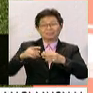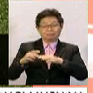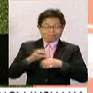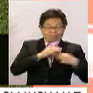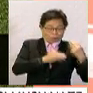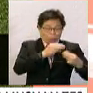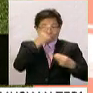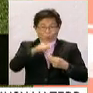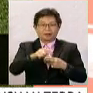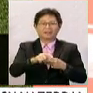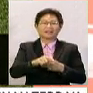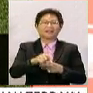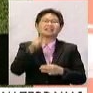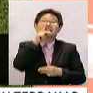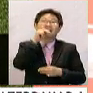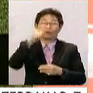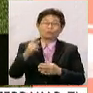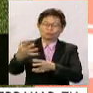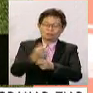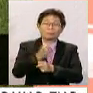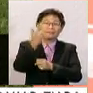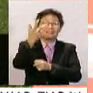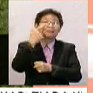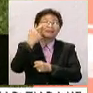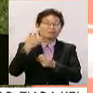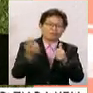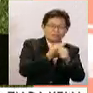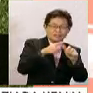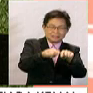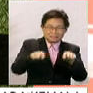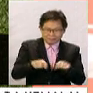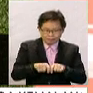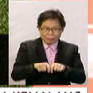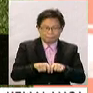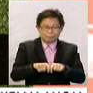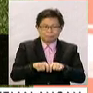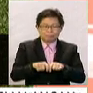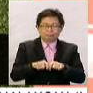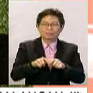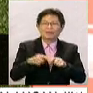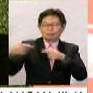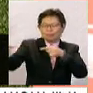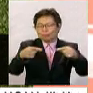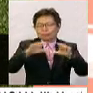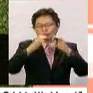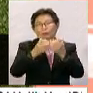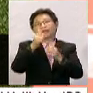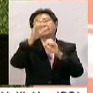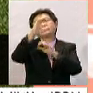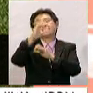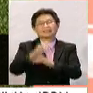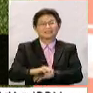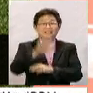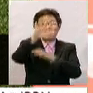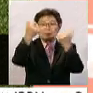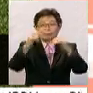moral buat hijau kuning untuk mengutip tiga mata pertama di laman sendiri dalam aksi sulung kumpulan C. Dengan adanya